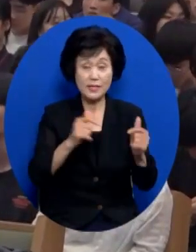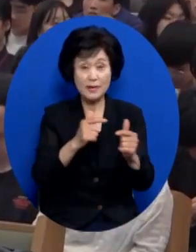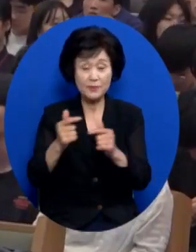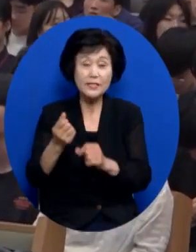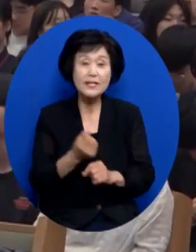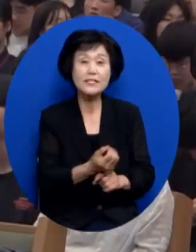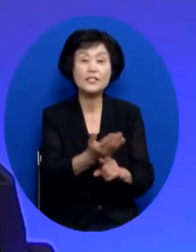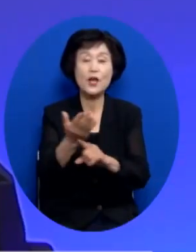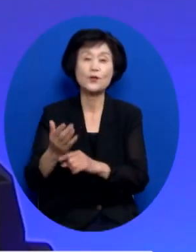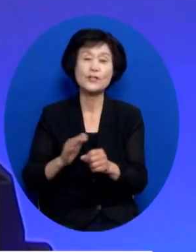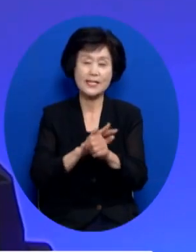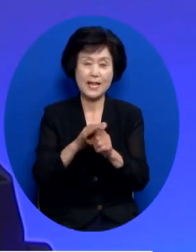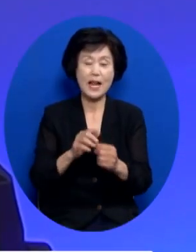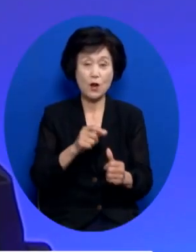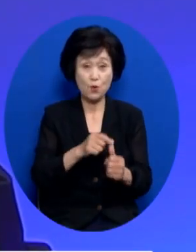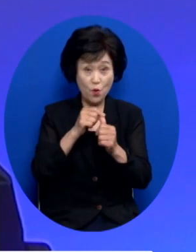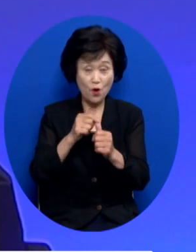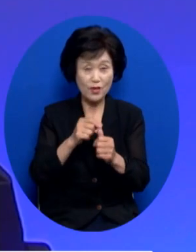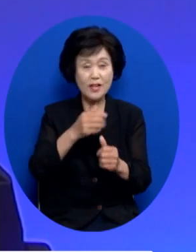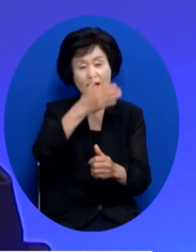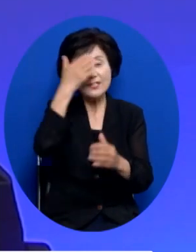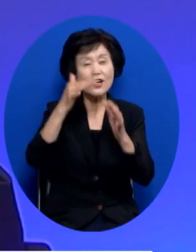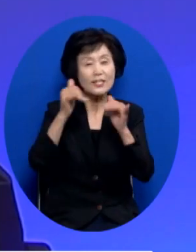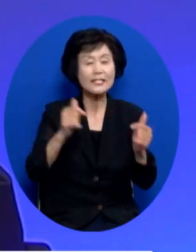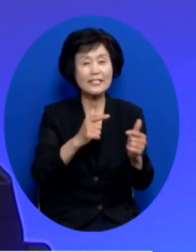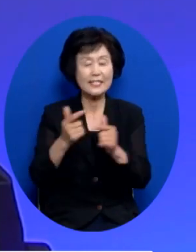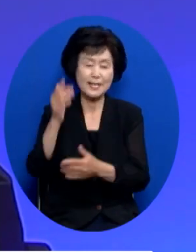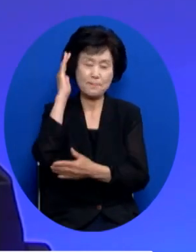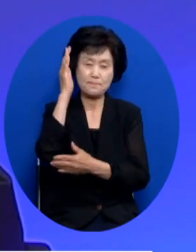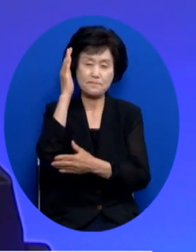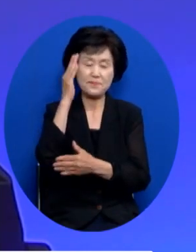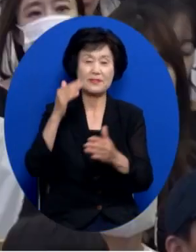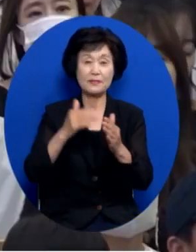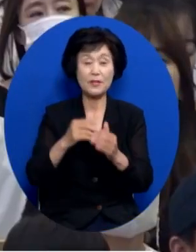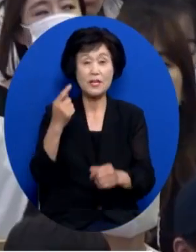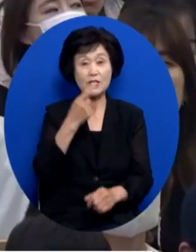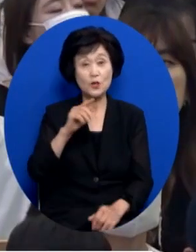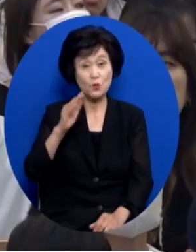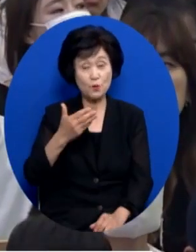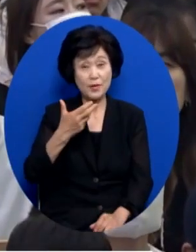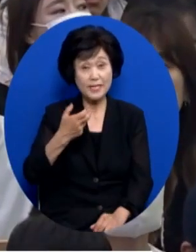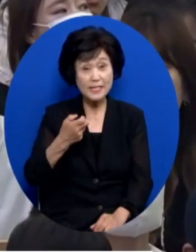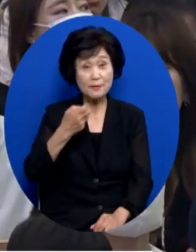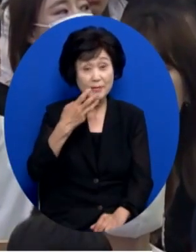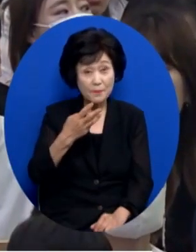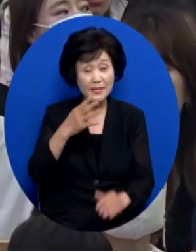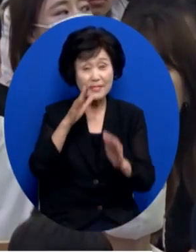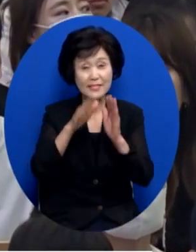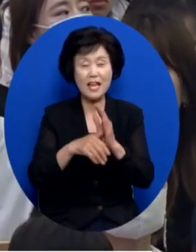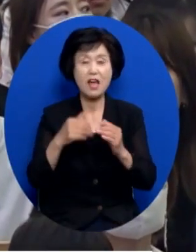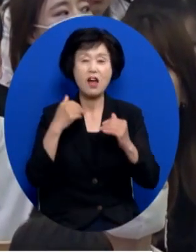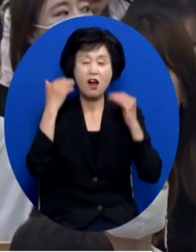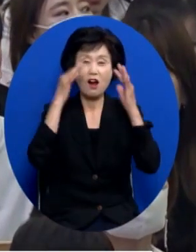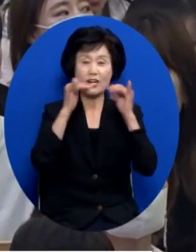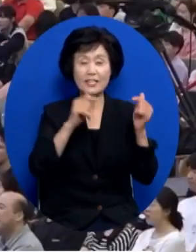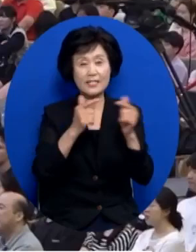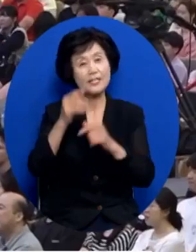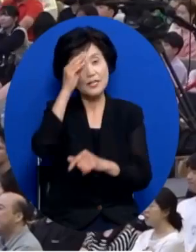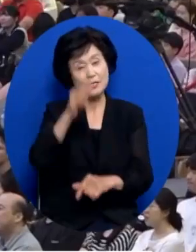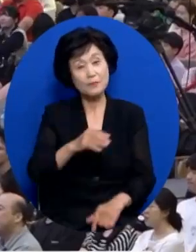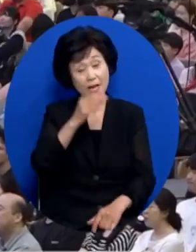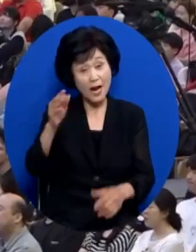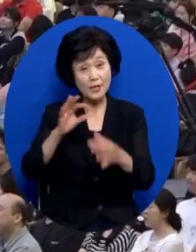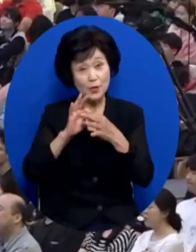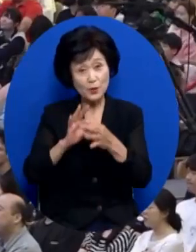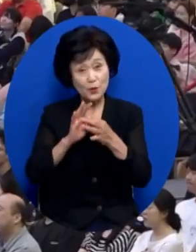사랑과 구원을 다시금 청년들에게 일깨웠습니다. 또 1973년 당시 어른들이 십자가를 통해